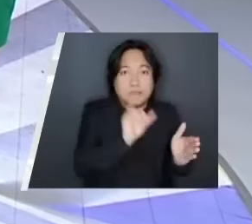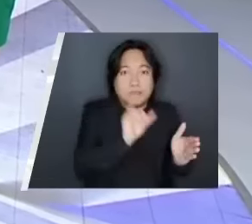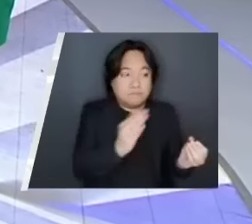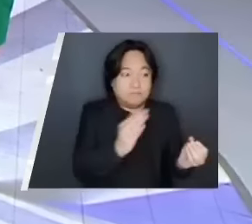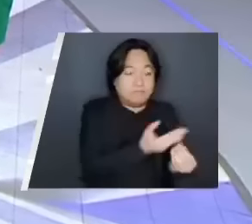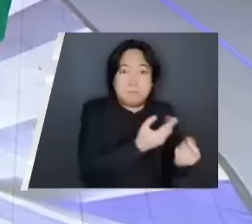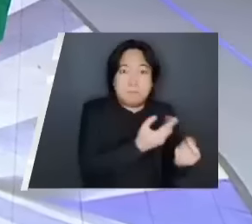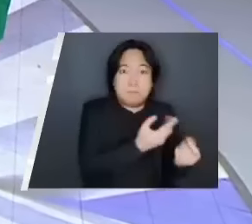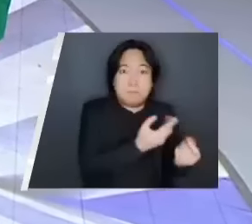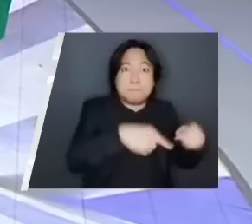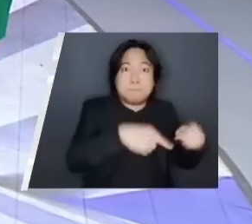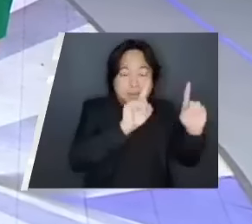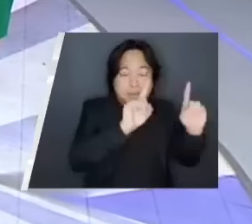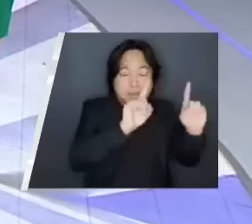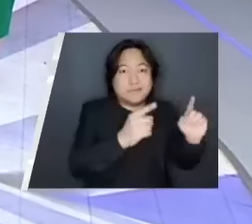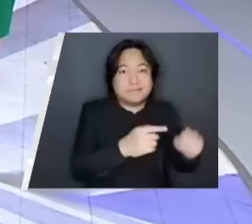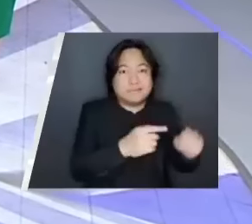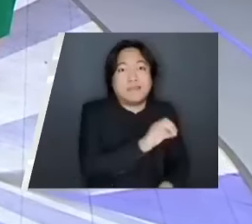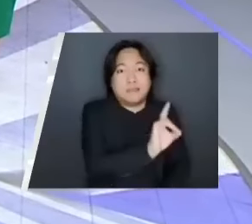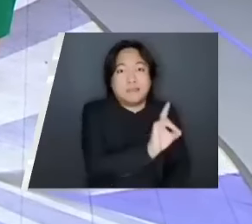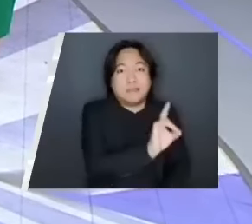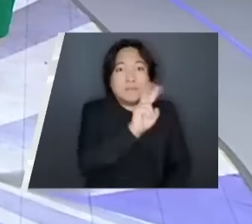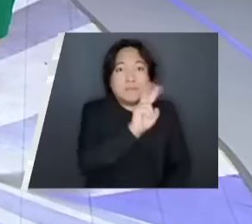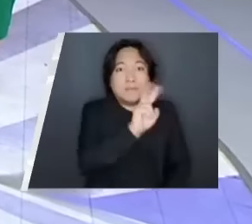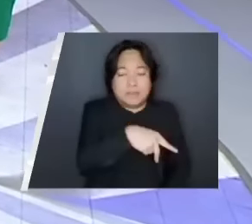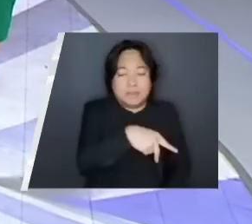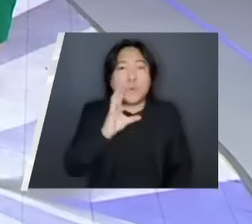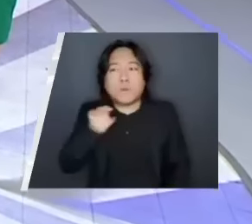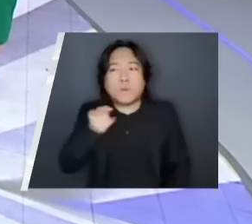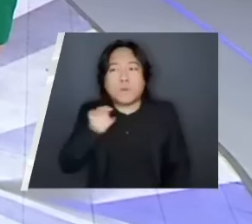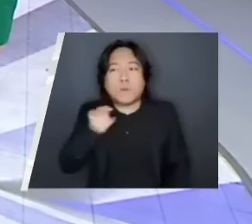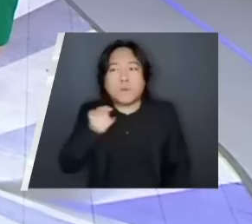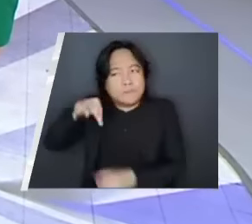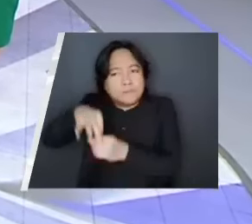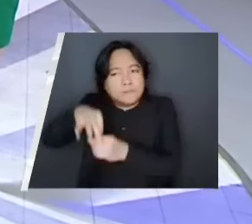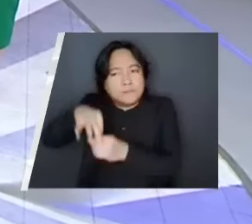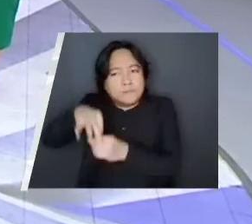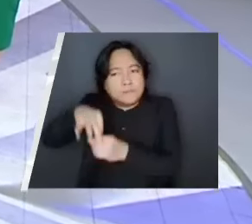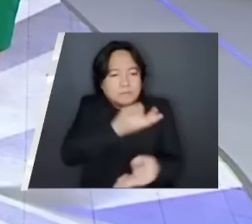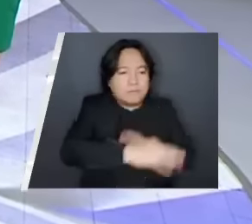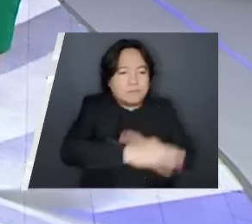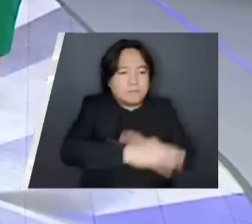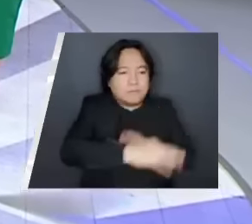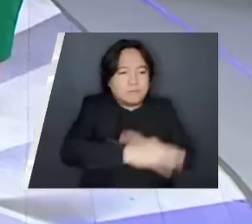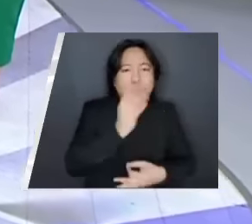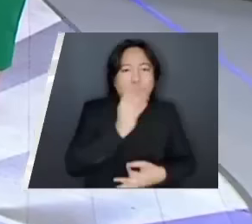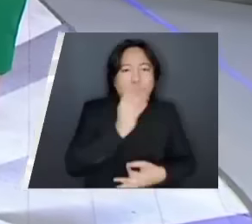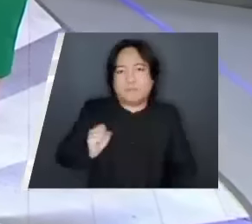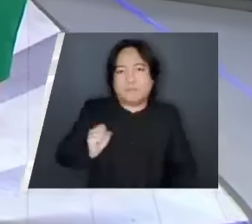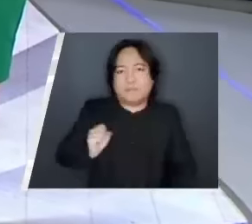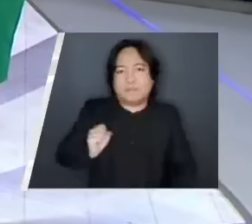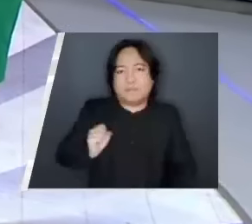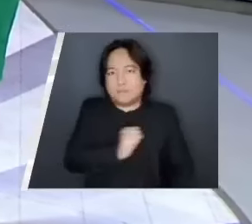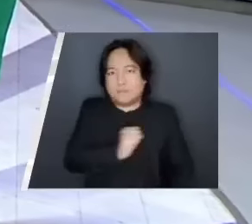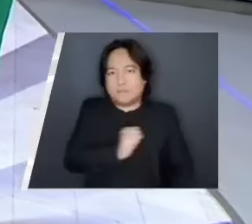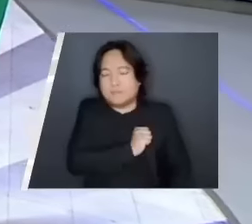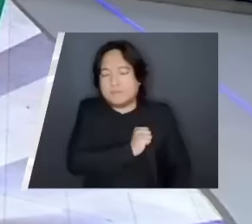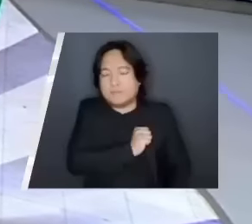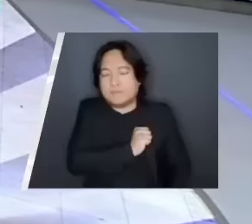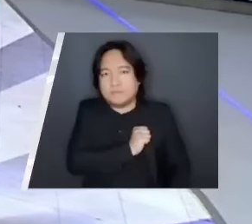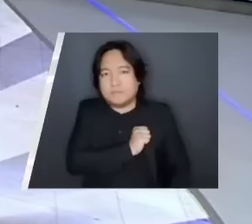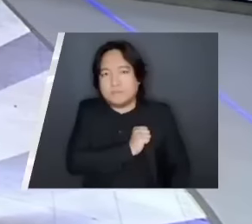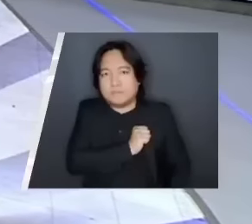Pangulo mula sa mga miyembro ng Senado at Kamara. Sa magkahiwalay na botohan ng Senado at Kamara, dapat makakuha ng majority vote ang